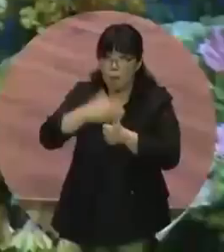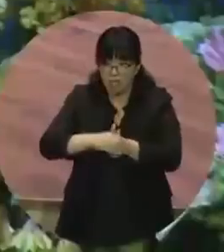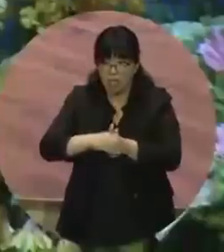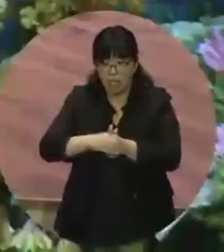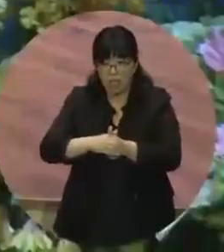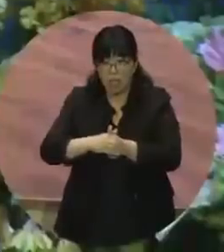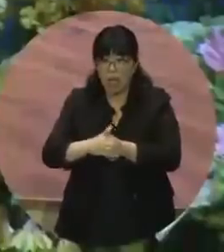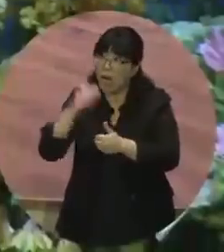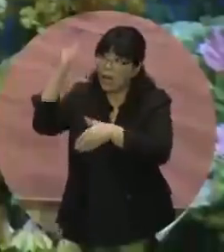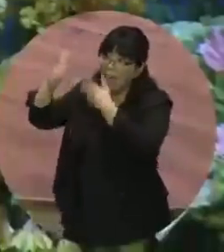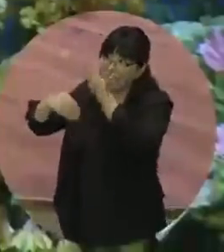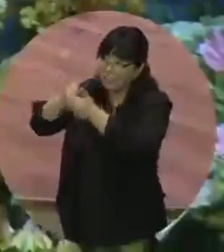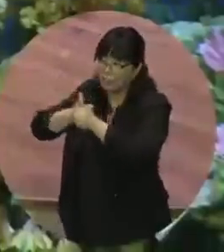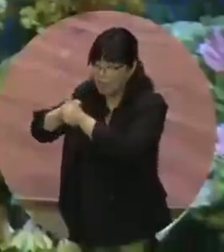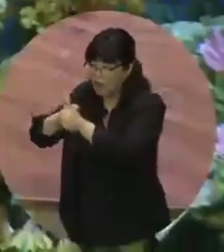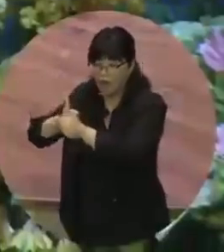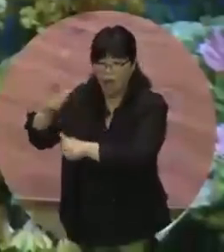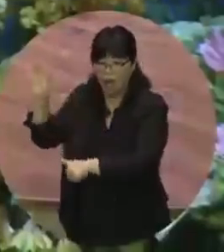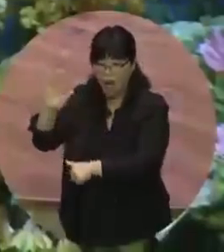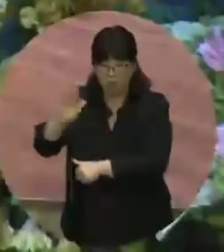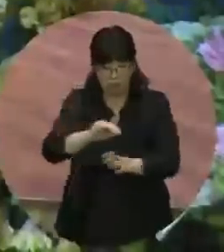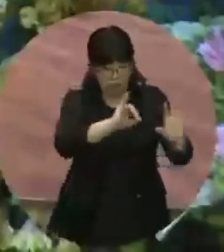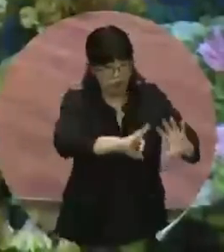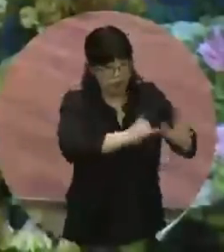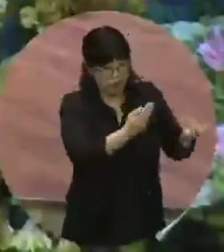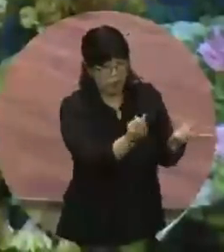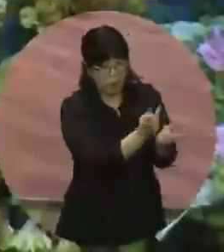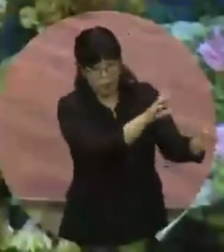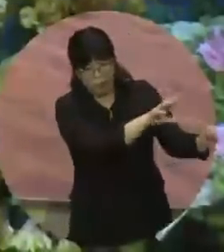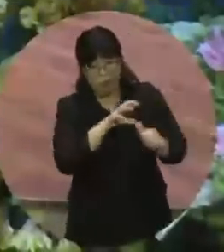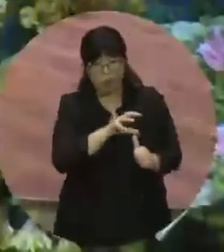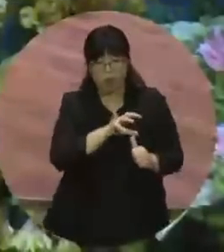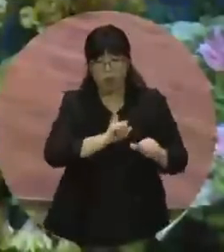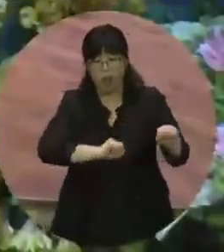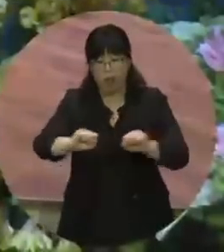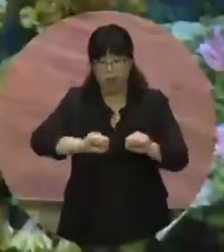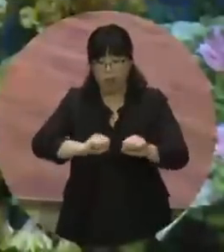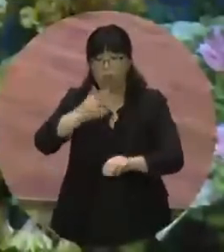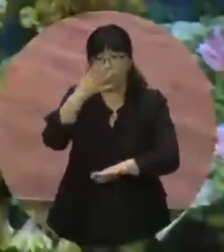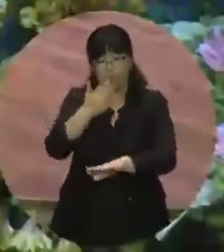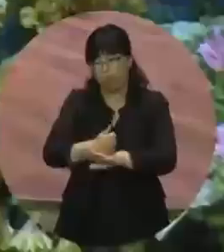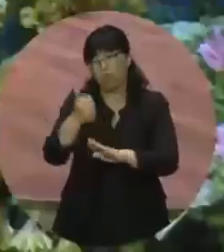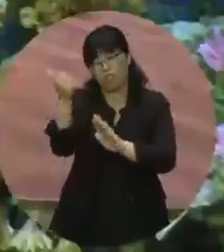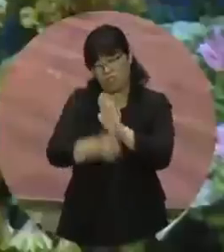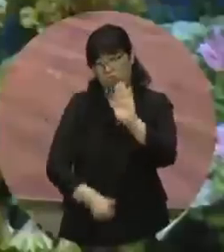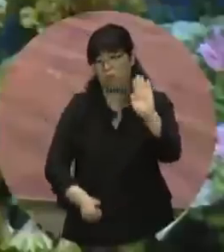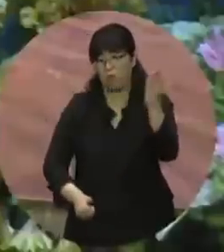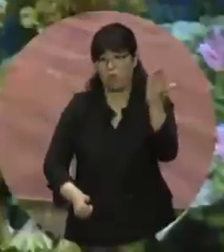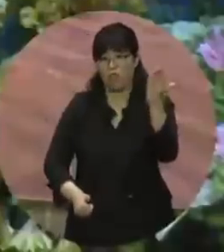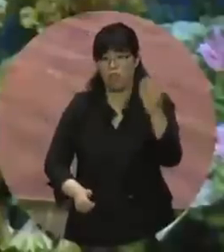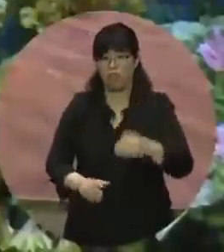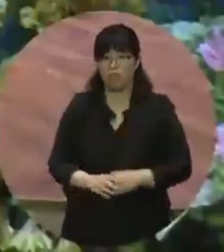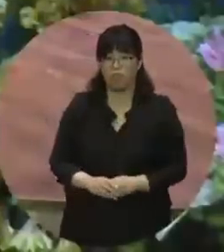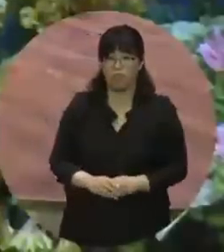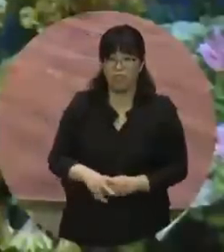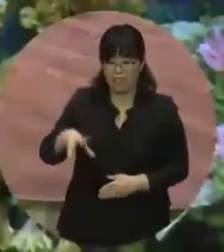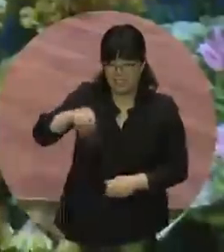그러니까 이렇게 끌려간단 말이야. 끌려. 이 장제 36장 11장이 날 끌고